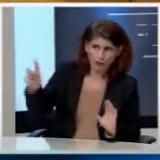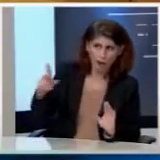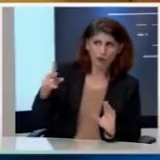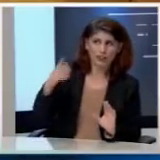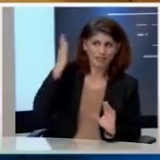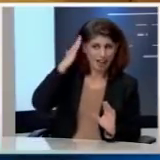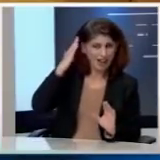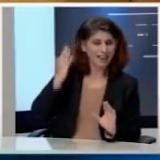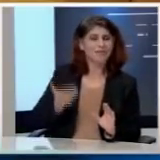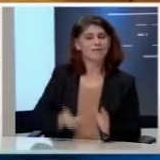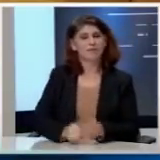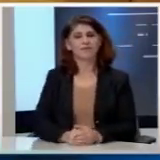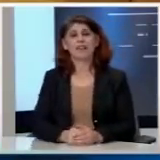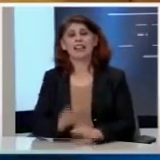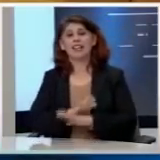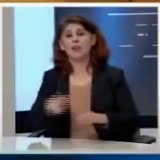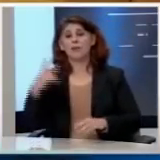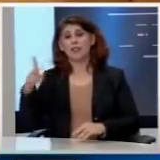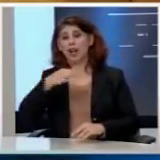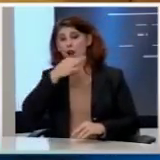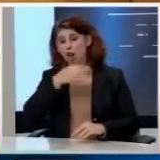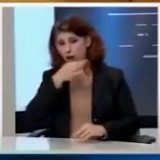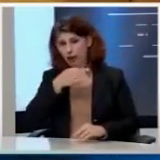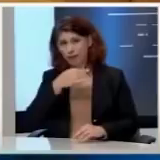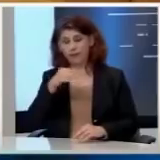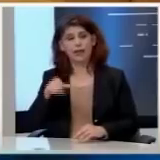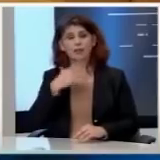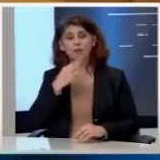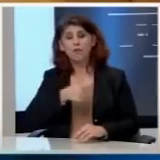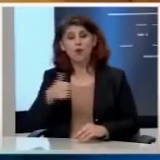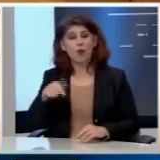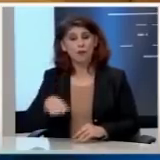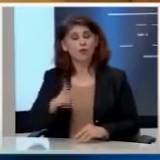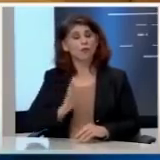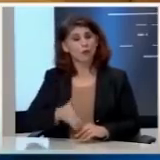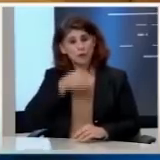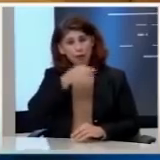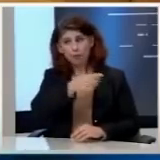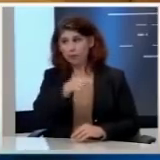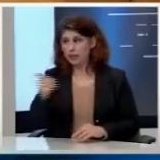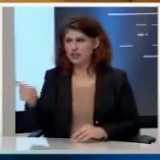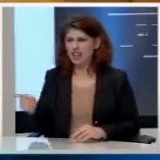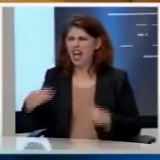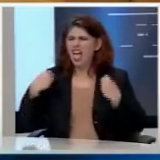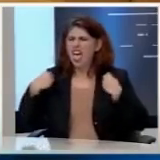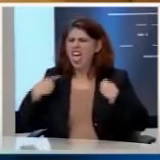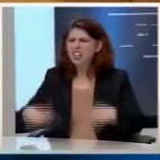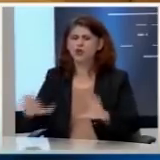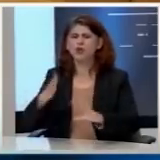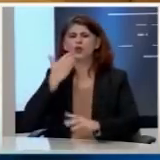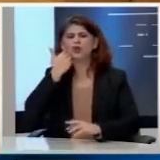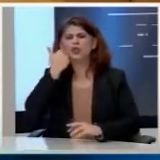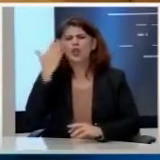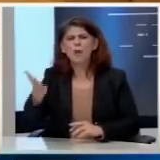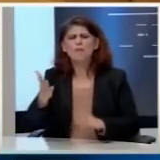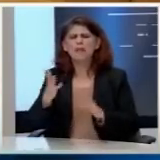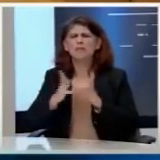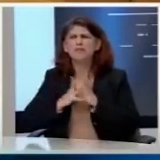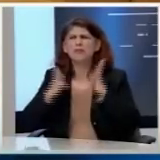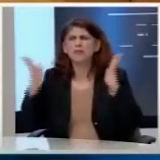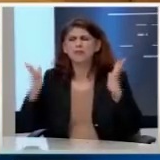Κλείνω λοιπόν με τα λόγια σας. Γιατί αυτό μόνο μπορούμε να πούμε προς εσάς. Έσχος, ντροπή και